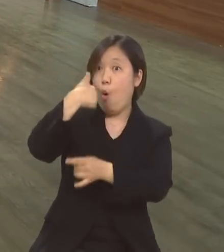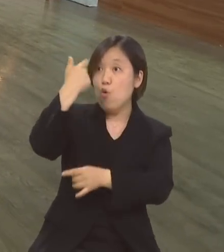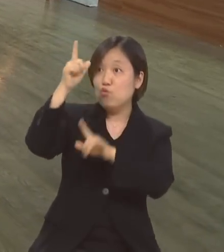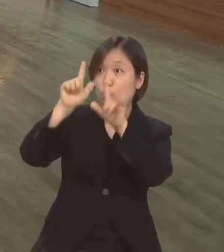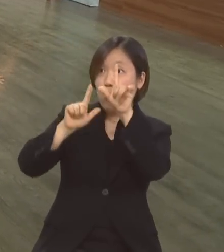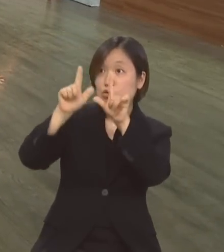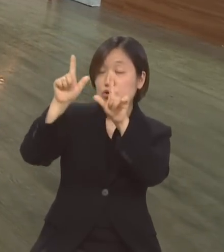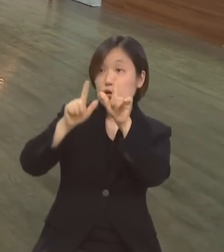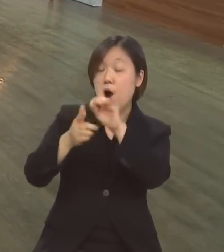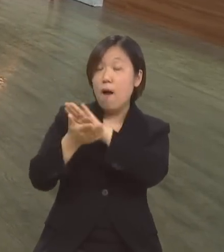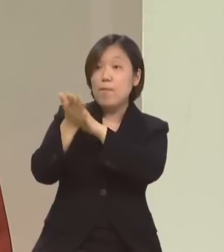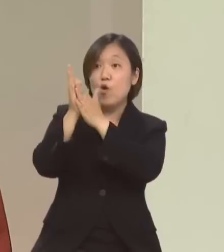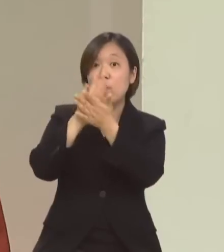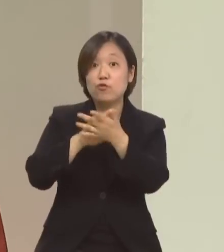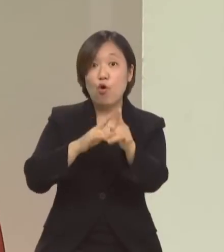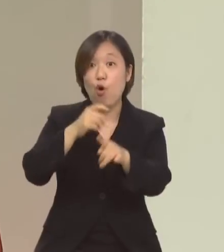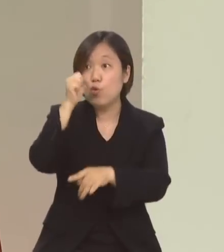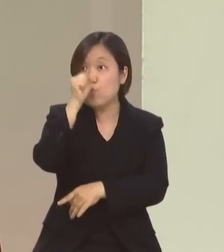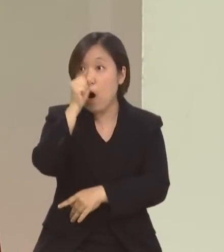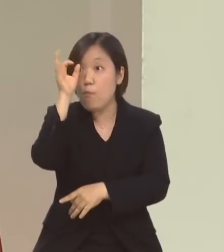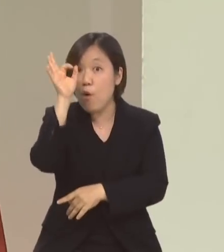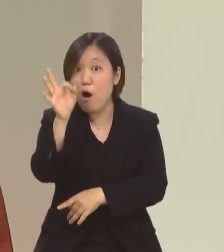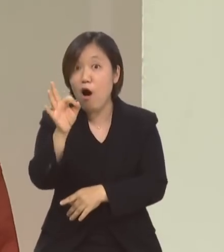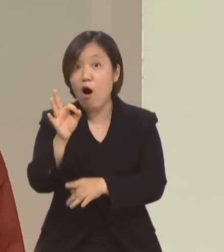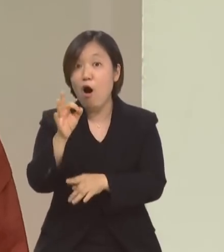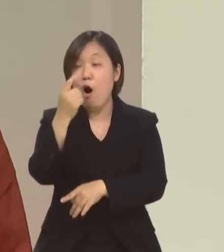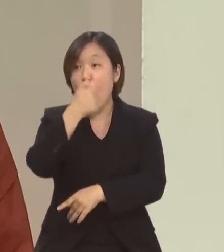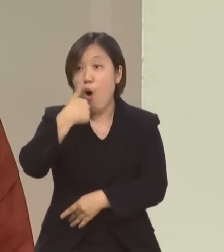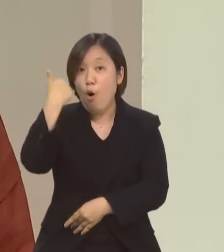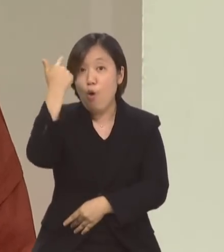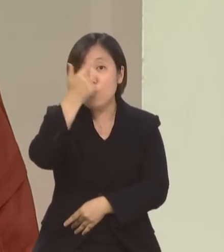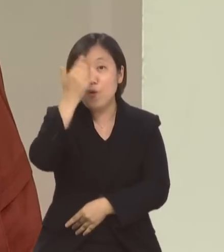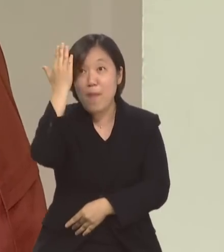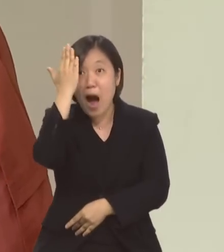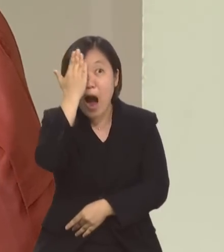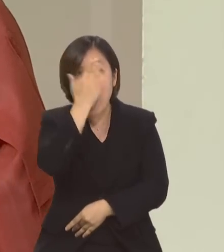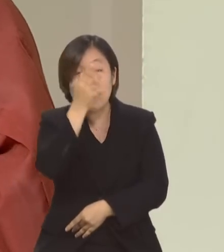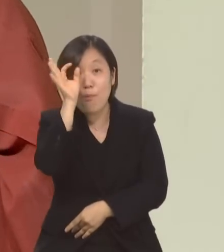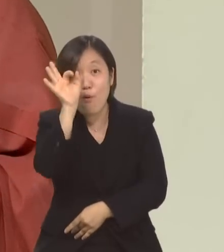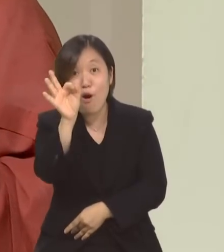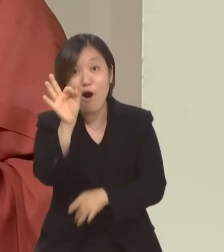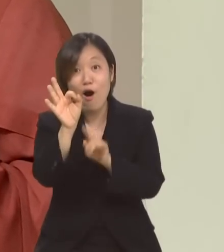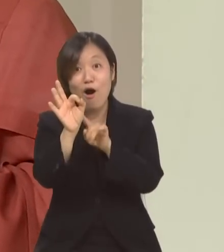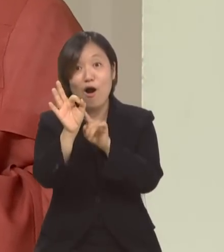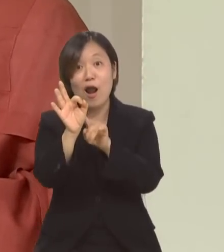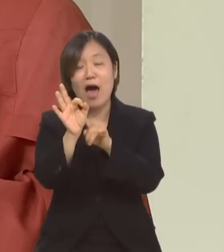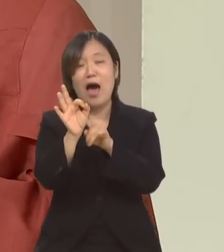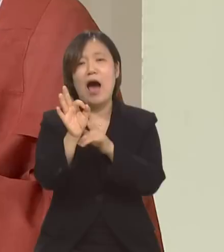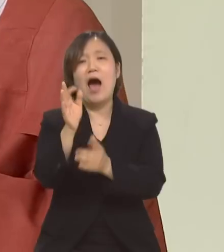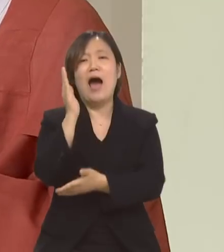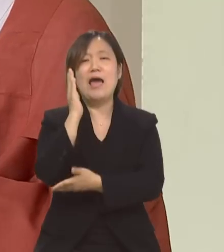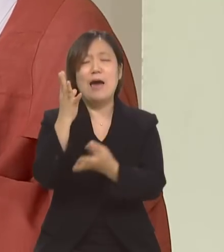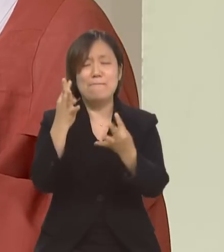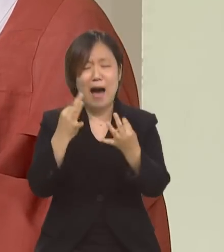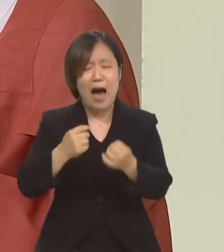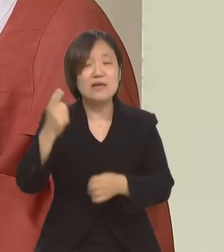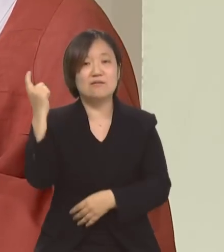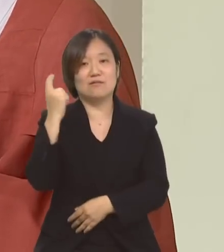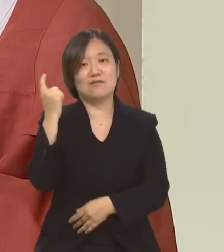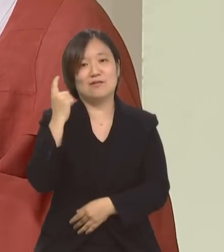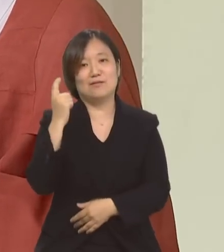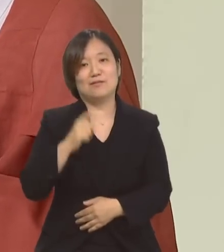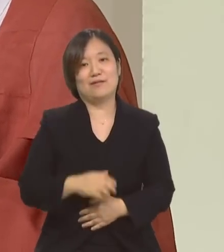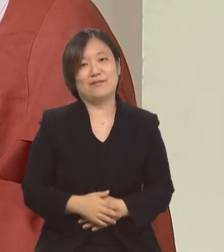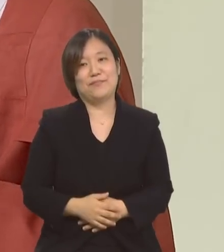좋아졌다 너 얼굴이 많이 맑아진 것 같아라는 이야기를 수도 없이 많이